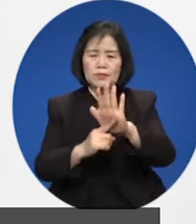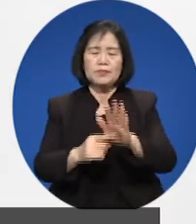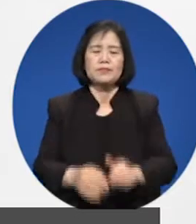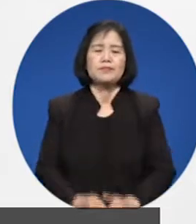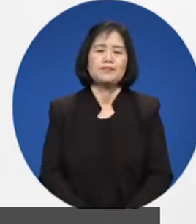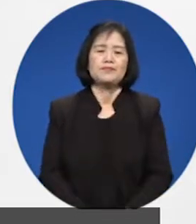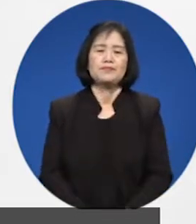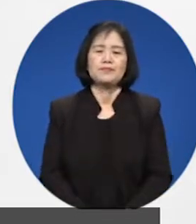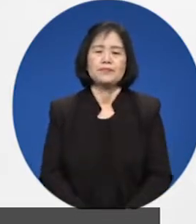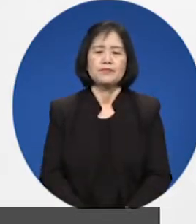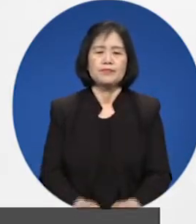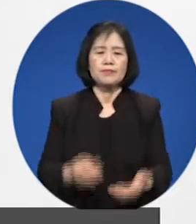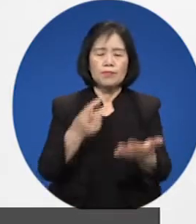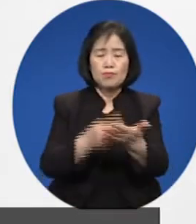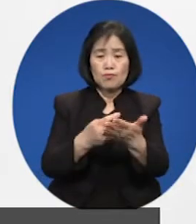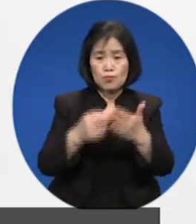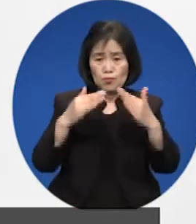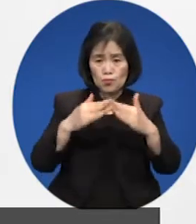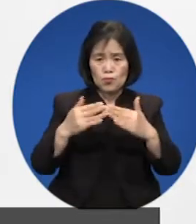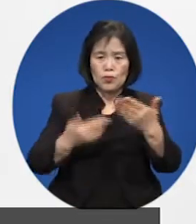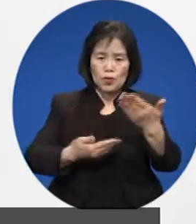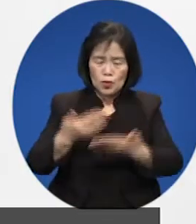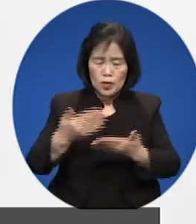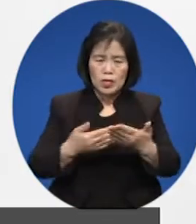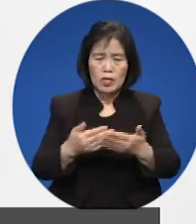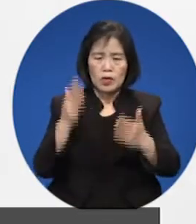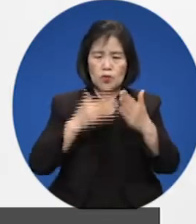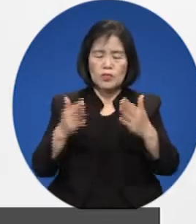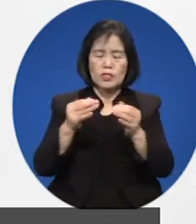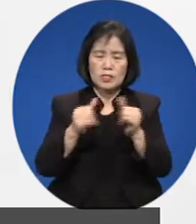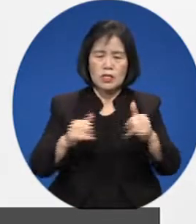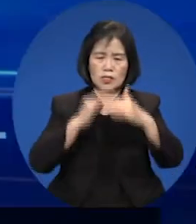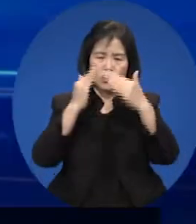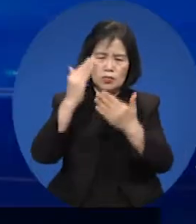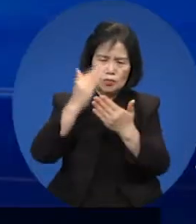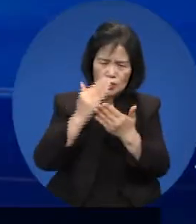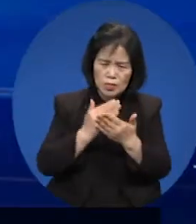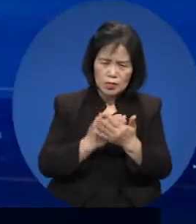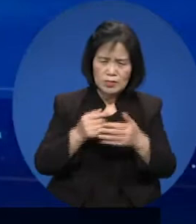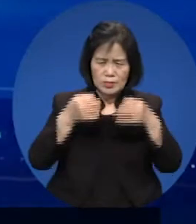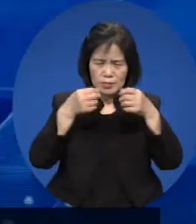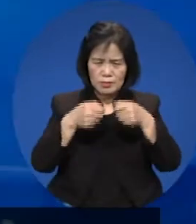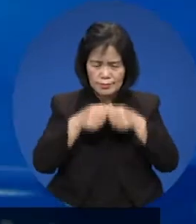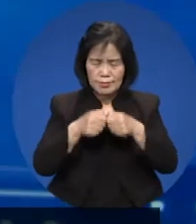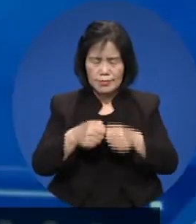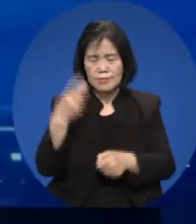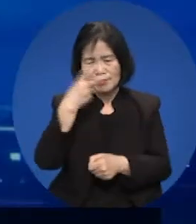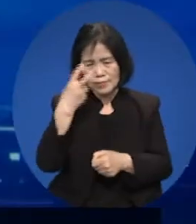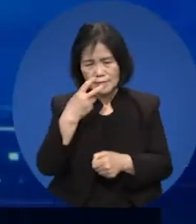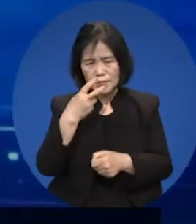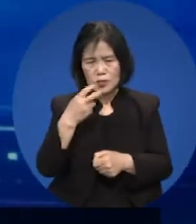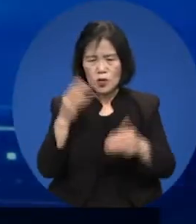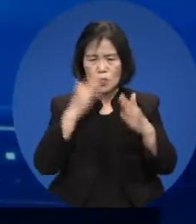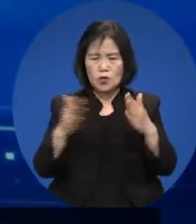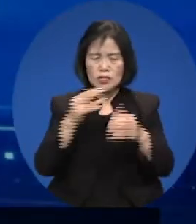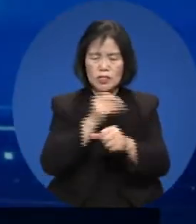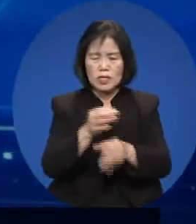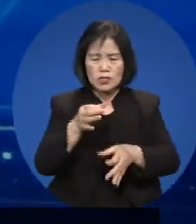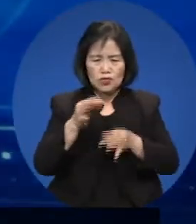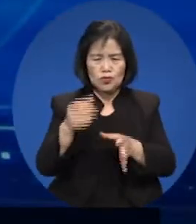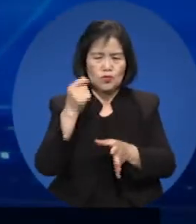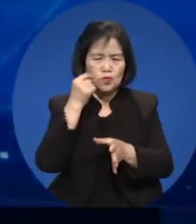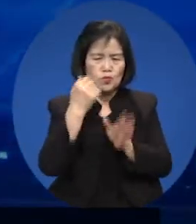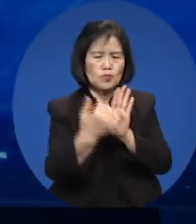자 제도적으로 2 부동산 거래 특히 공직자 경우 전 과정을 촘촘하게 감시에서 다시는 공직자들이 부동산 트게 못하도록